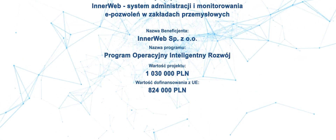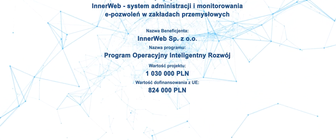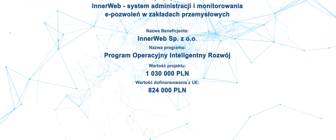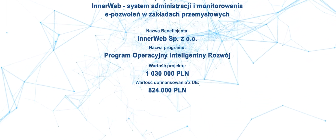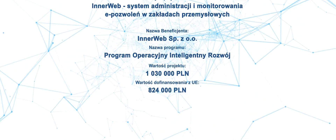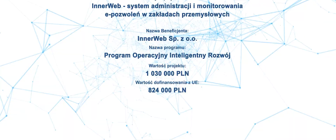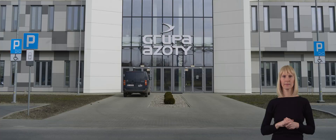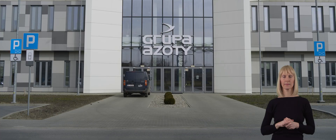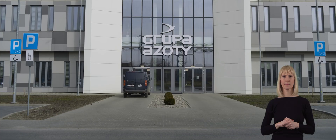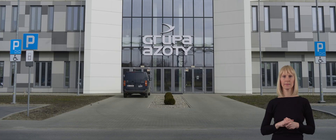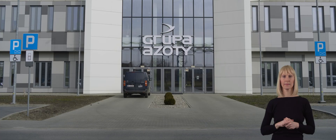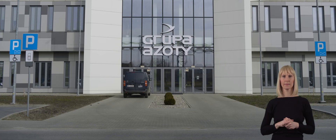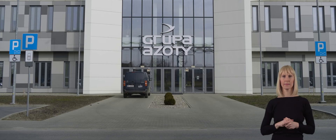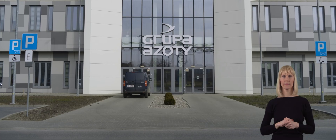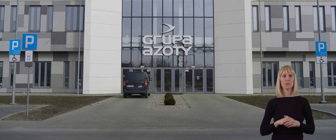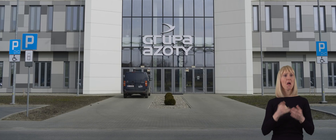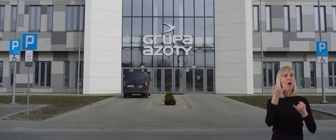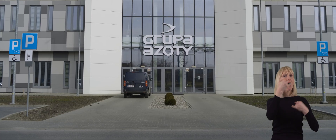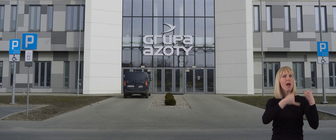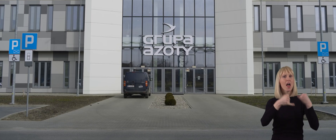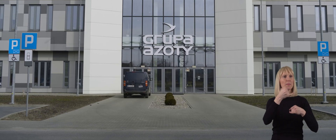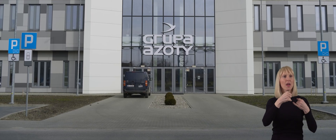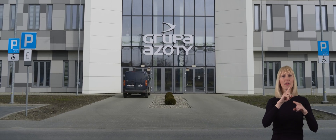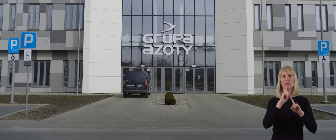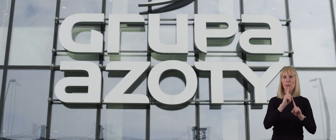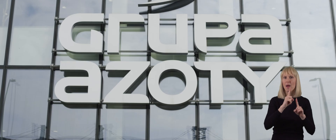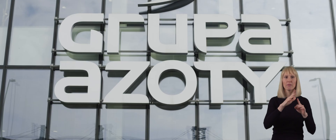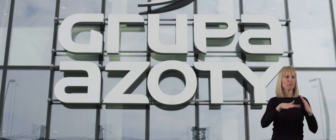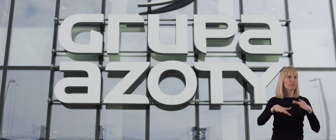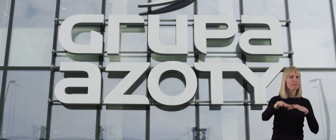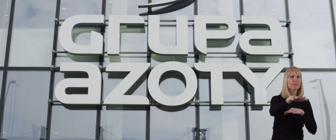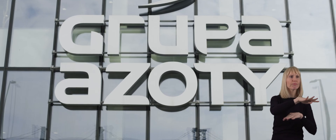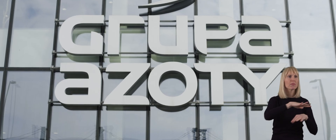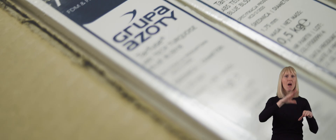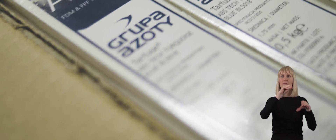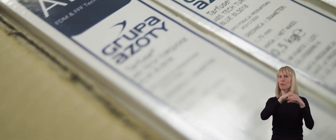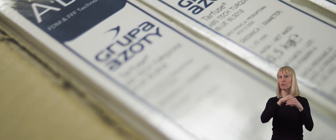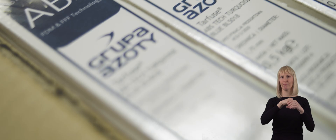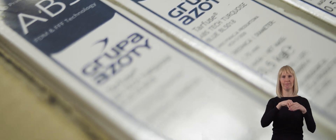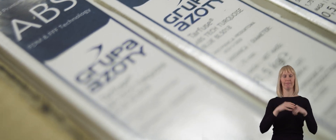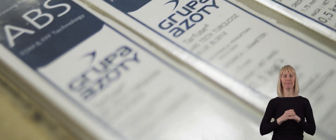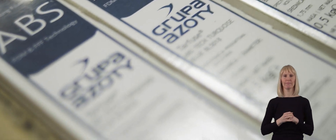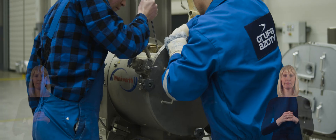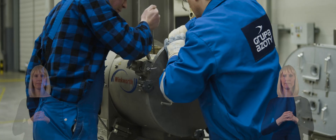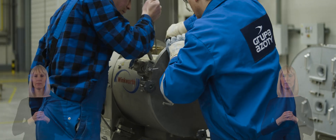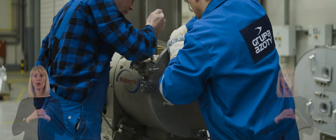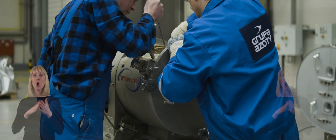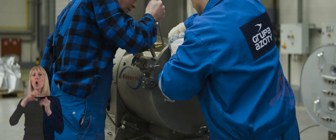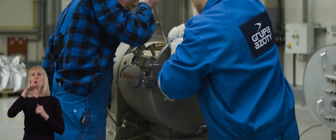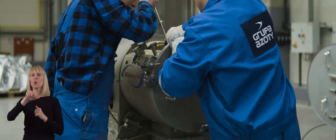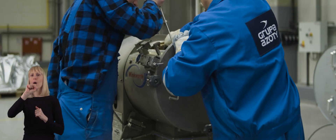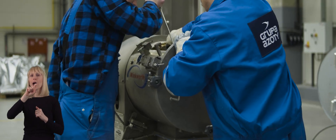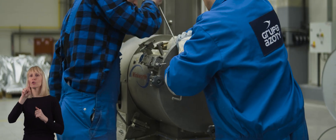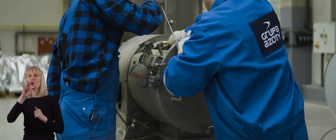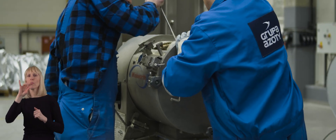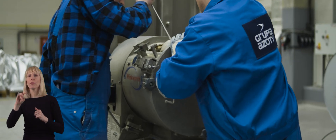Muzyka Chemia praktycznie rzecz biorąc jest wszędzie. Wszędzie z nią mamy do czynienia. Grupa ZOT